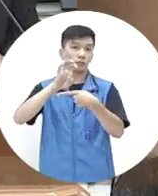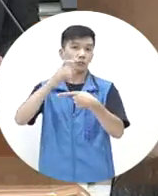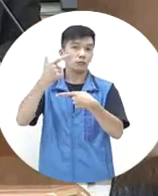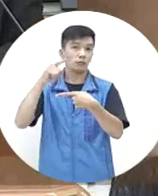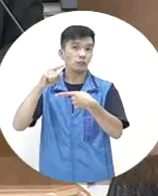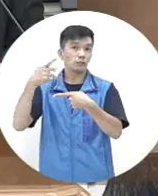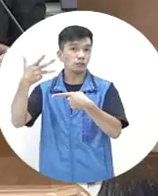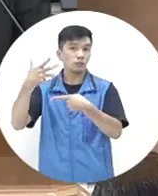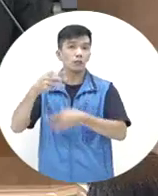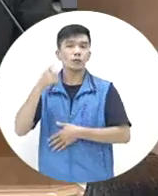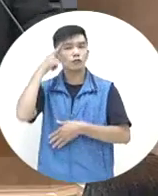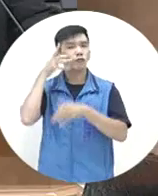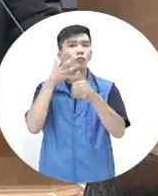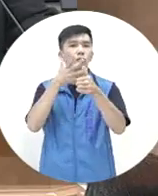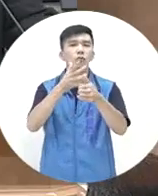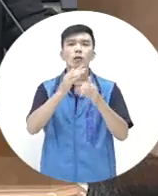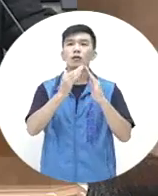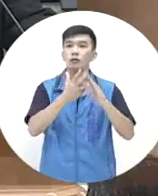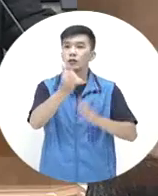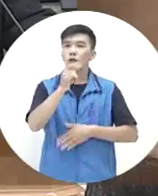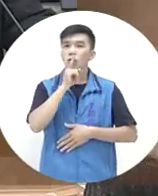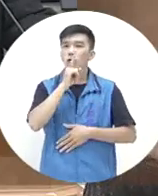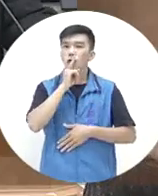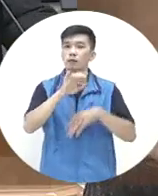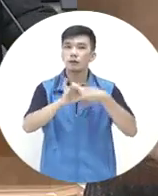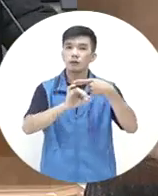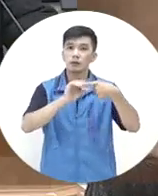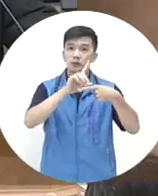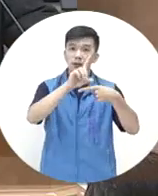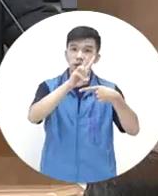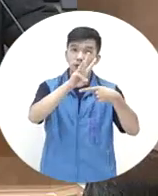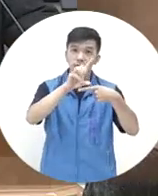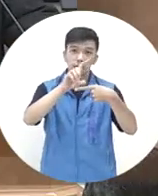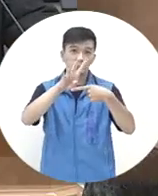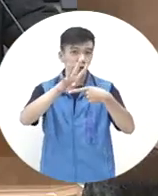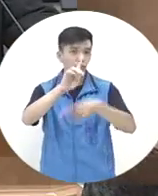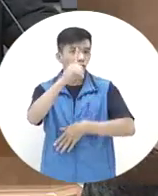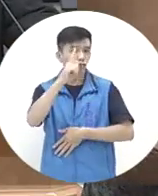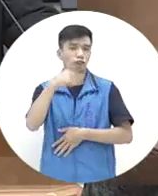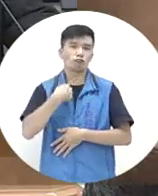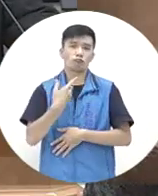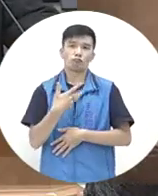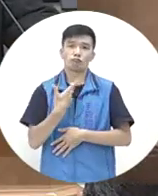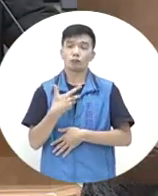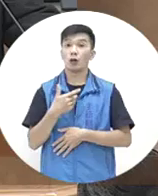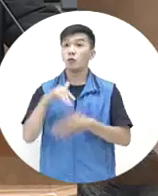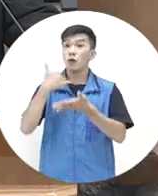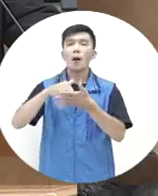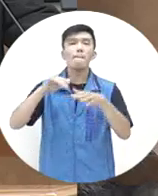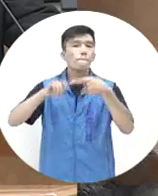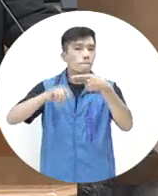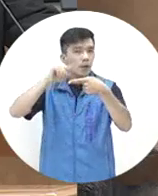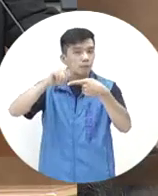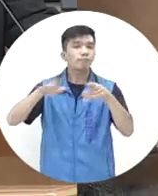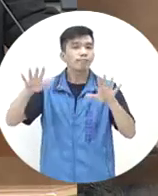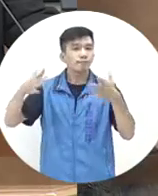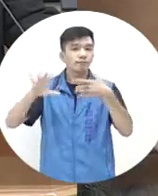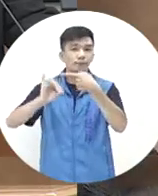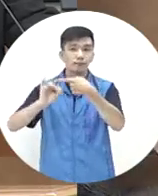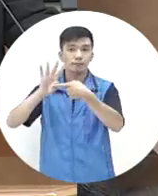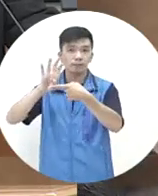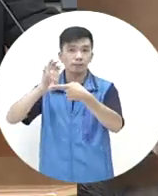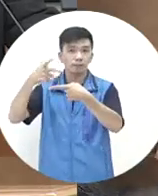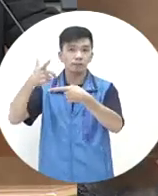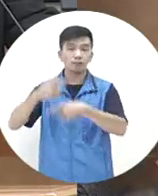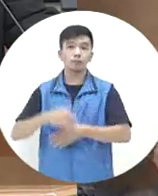的13%或14%是哪里来，这我不太确定。 业绩转播， 李光林整个平均呐、啊，平均是不是？ 这种转播平均不